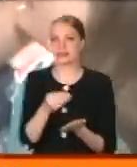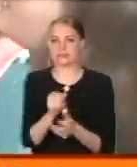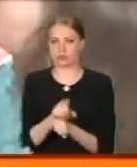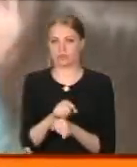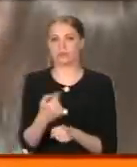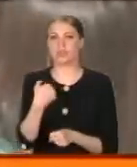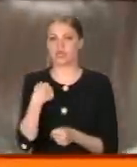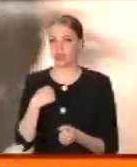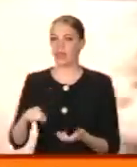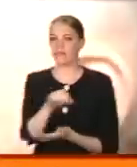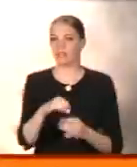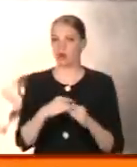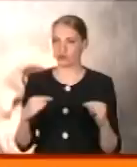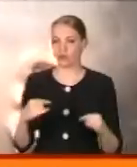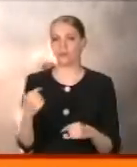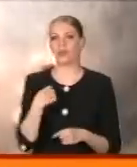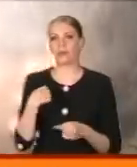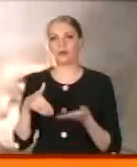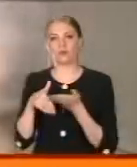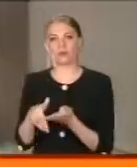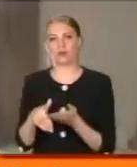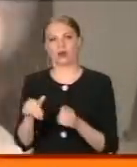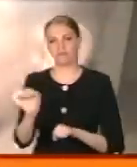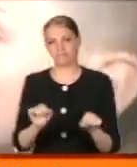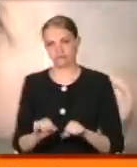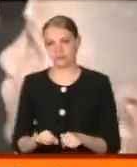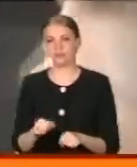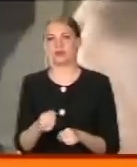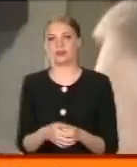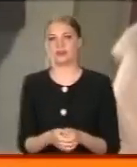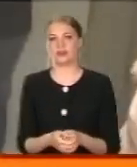Я витираю стола. Помагаємо прибирати. Я мию підлогу.